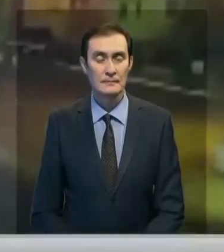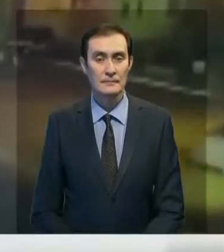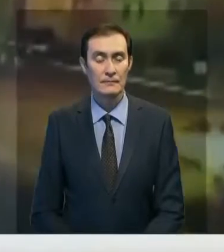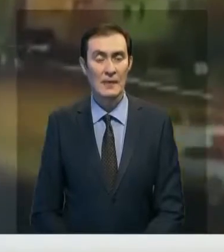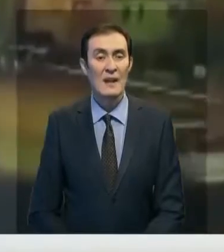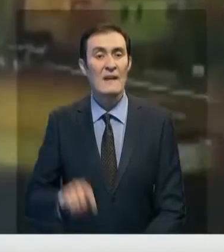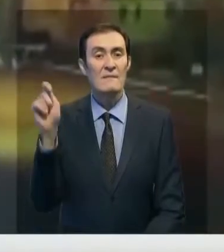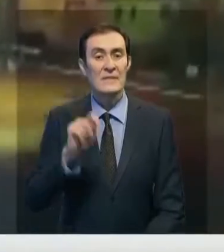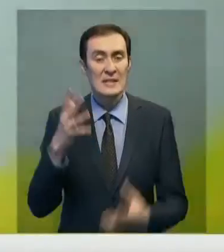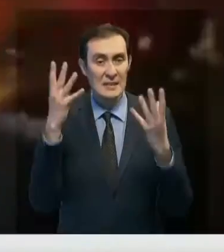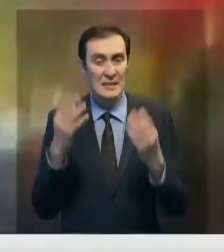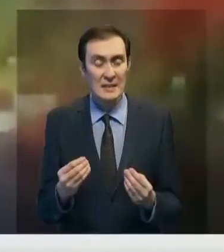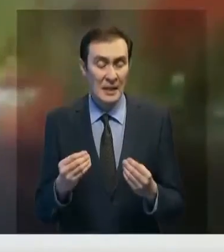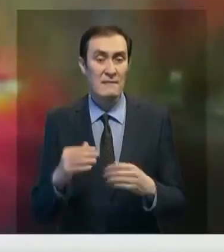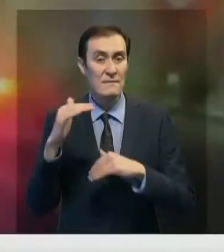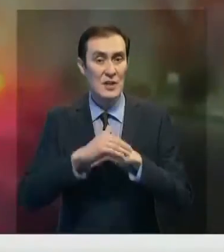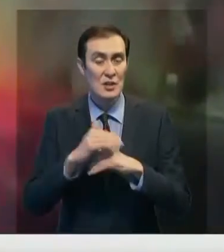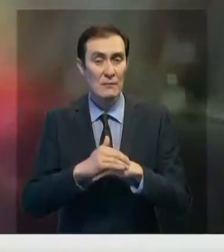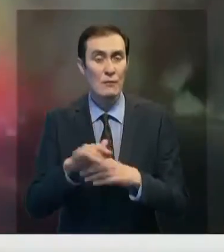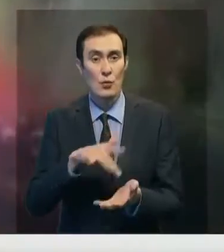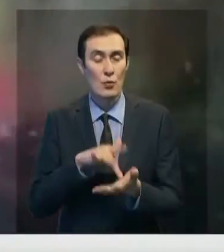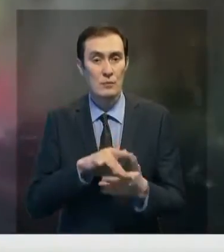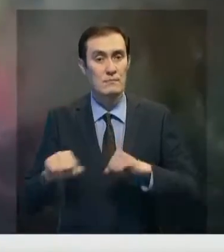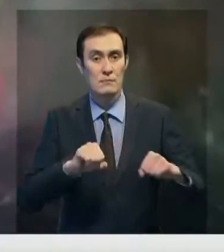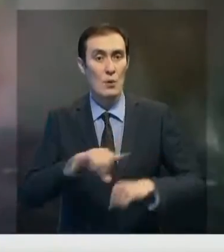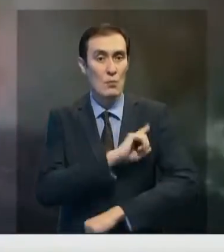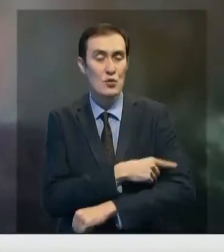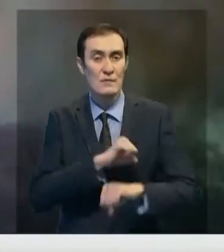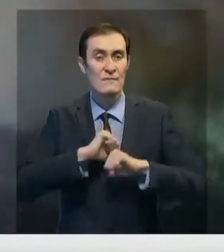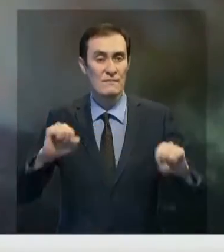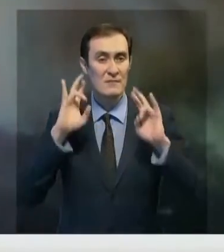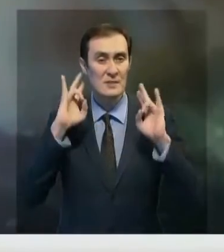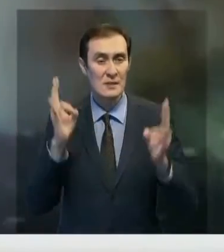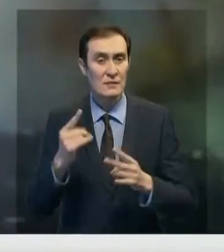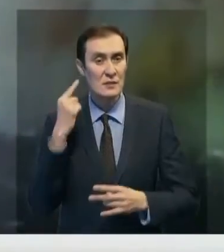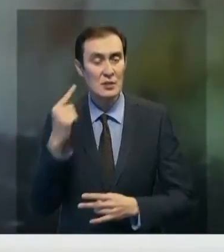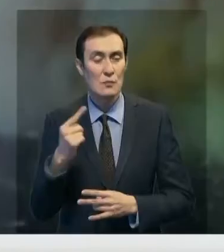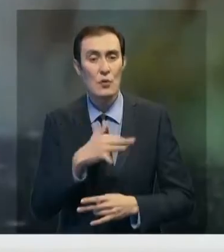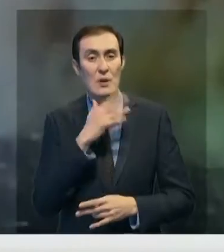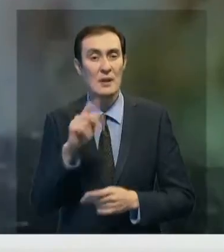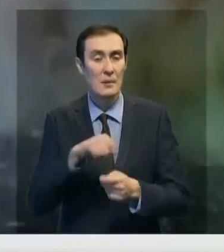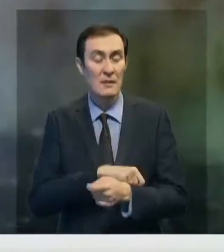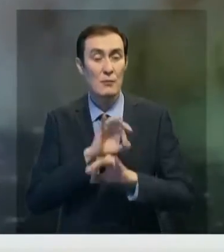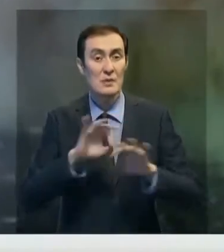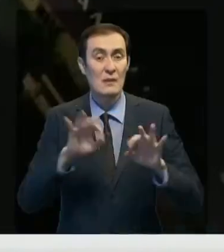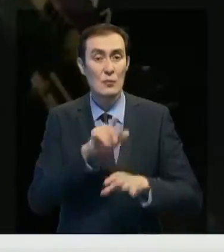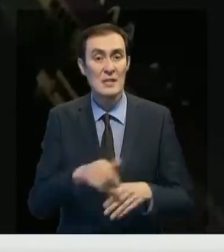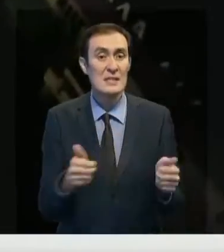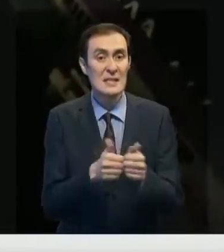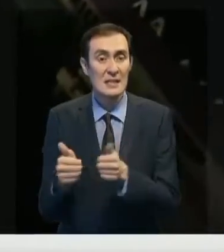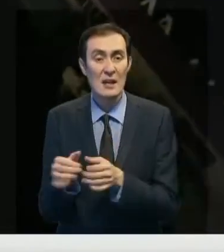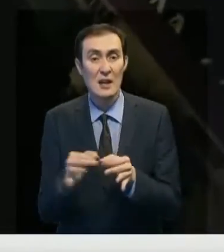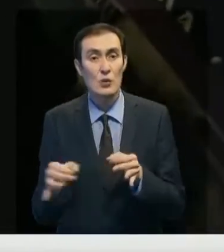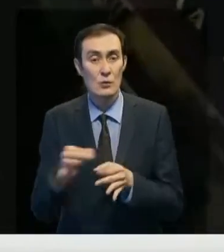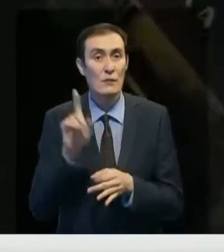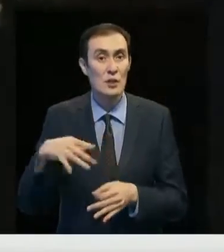В воскресенье около 9:30 вечера Актау сотрясает мощный взрыв. Звуки слышны за несколько километров. По словам жителей соседних